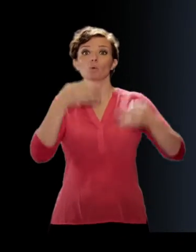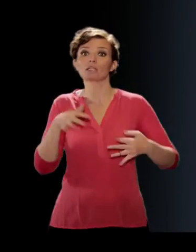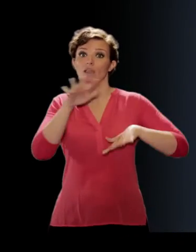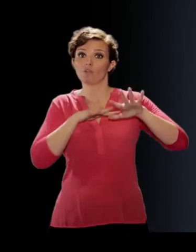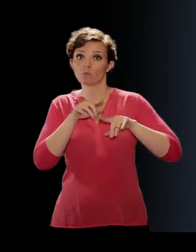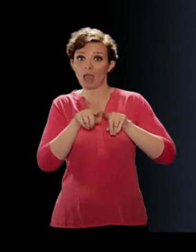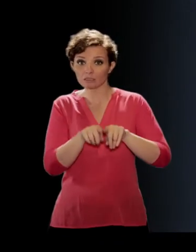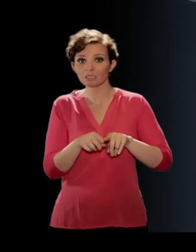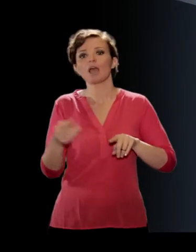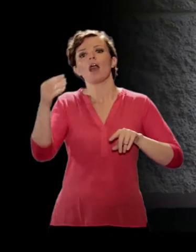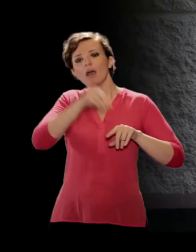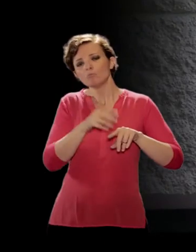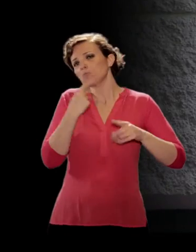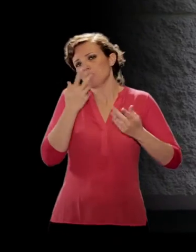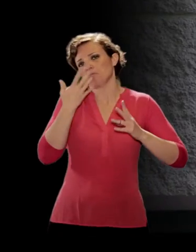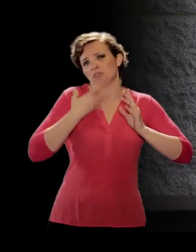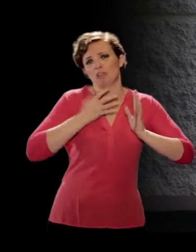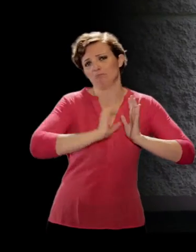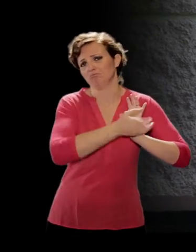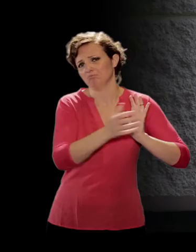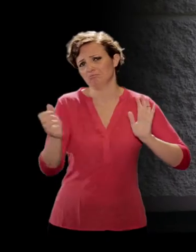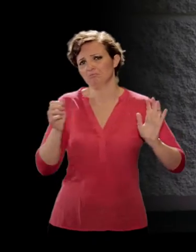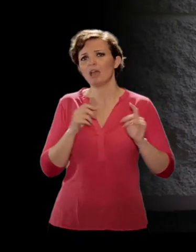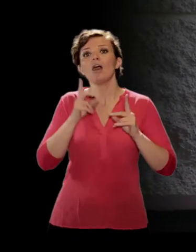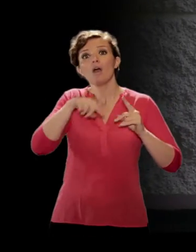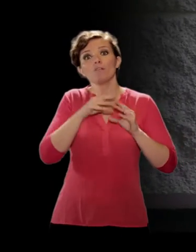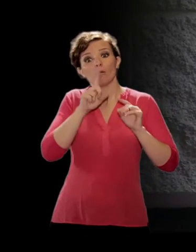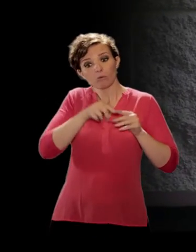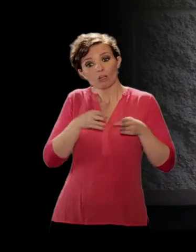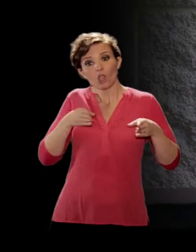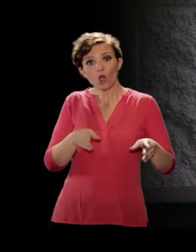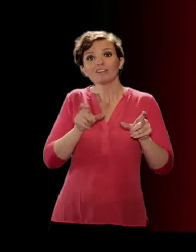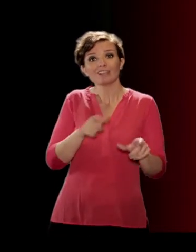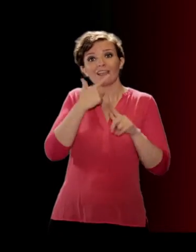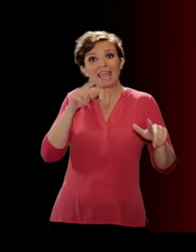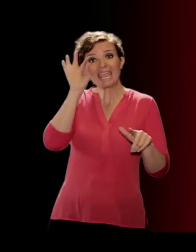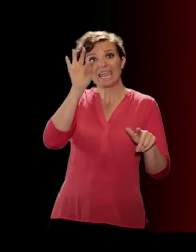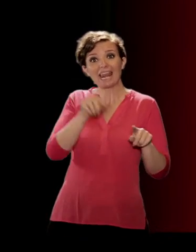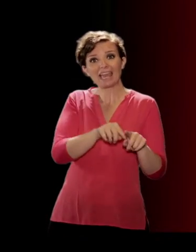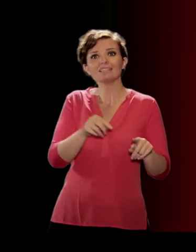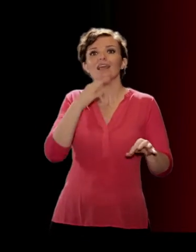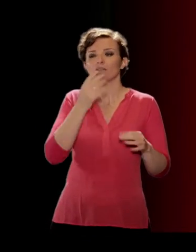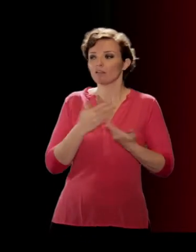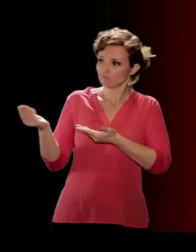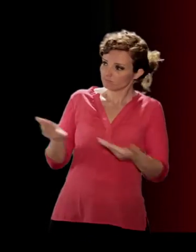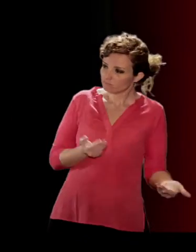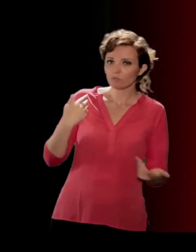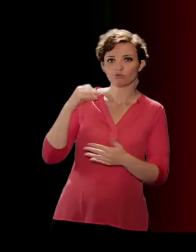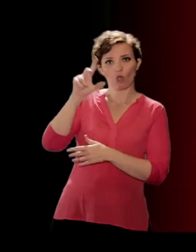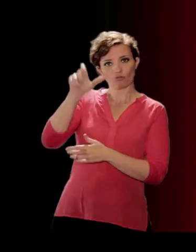la bioinformatica e ne potrei citare tanti altri. Facciamo anche dei corsi in inglese nella quale invitiamo dei docenti